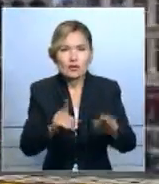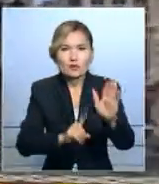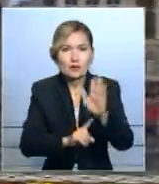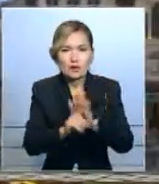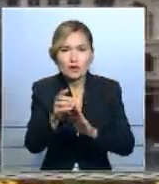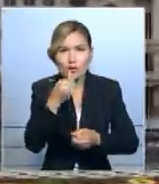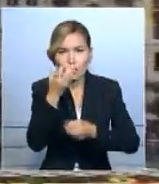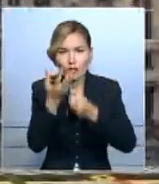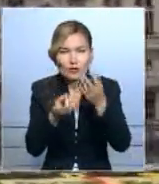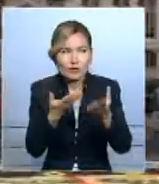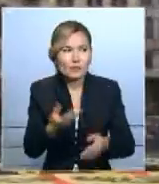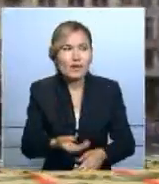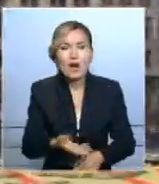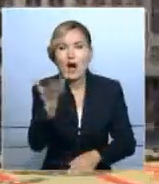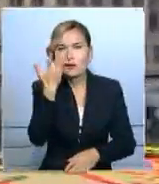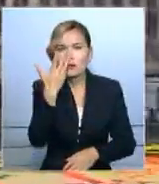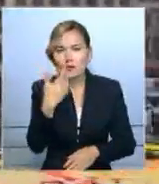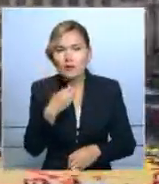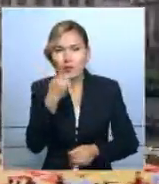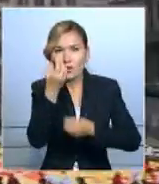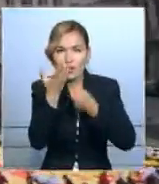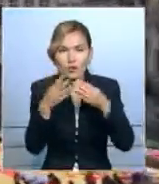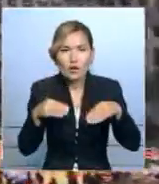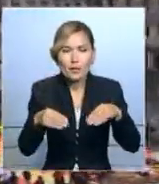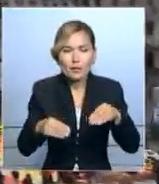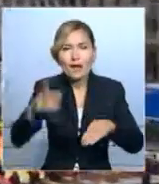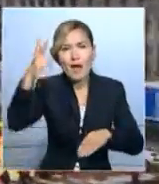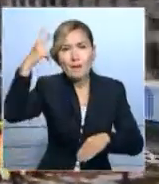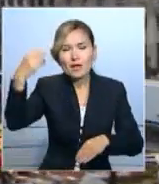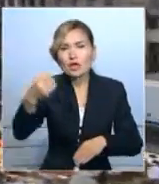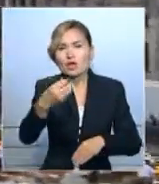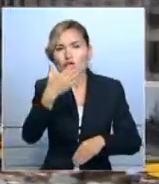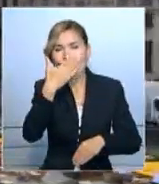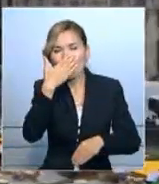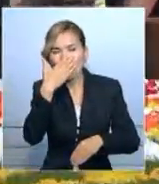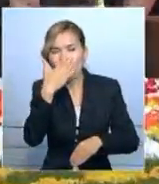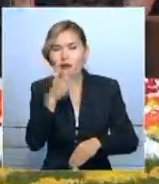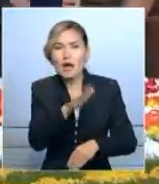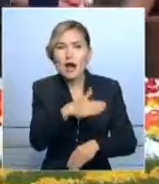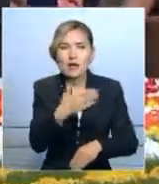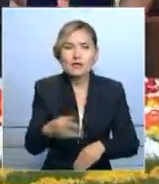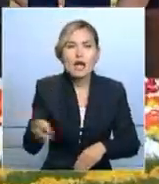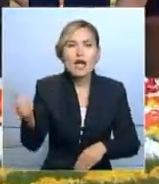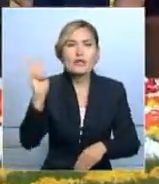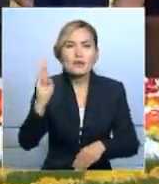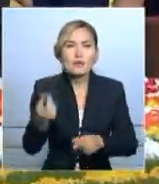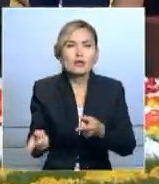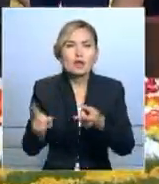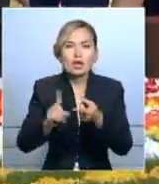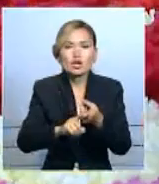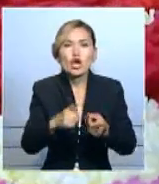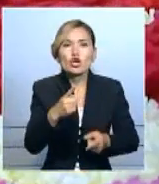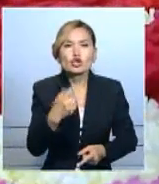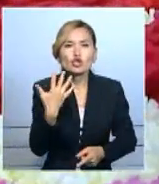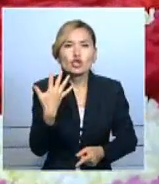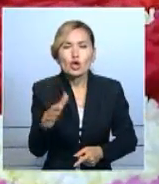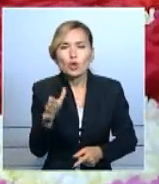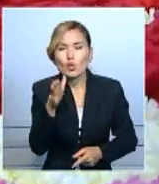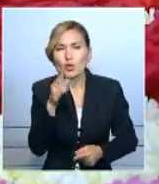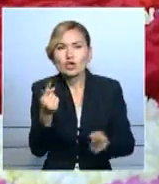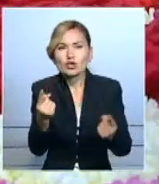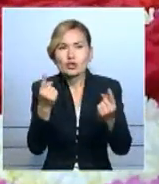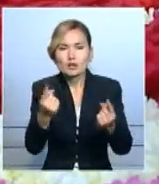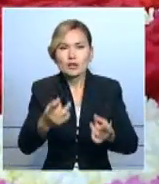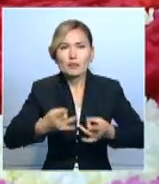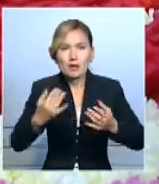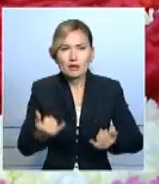Түрлі түсті гүлмен көмкерілген мына кілем Бельгия мен Жапония арасындағы дипломатиялық қатынастардың 150 жылдығына арналған.